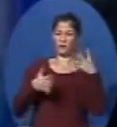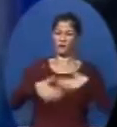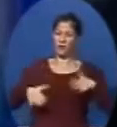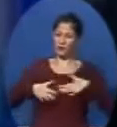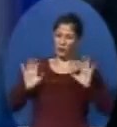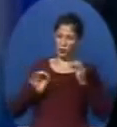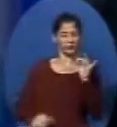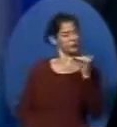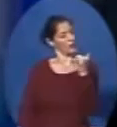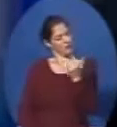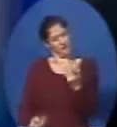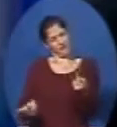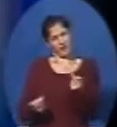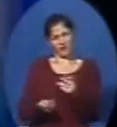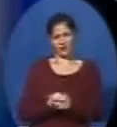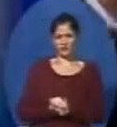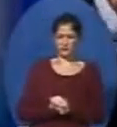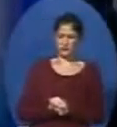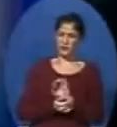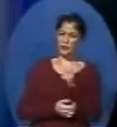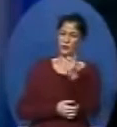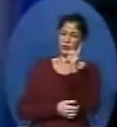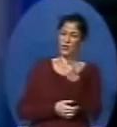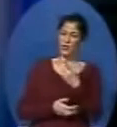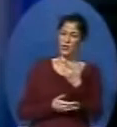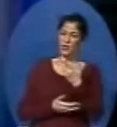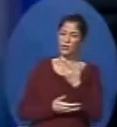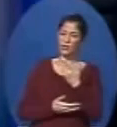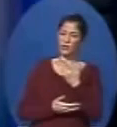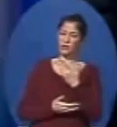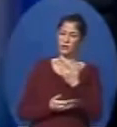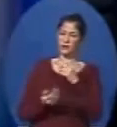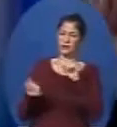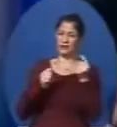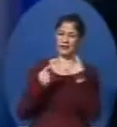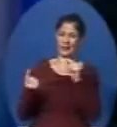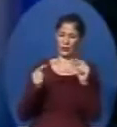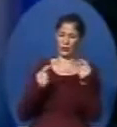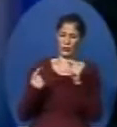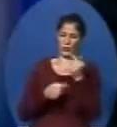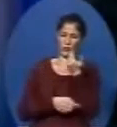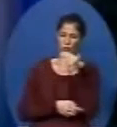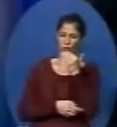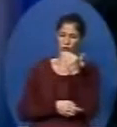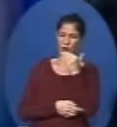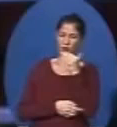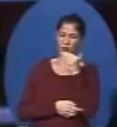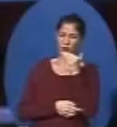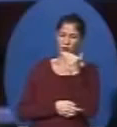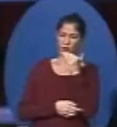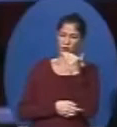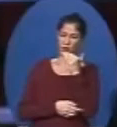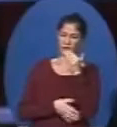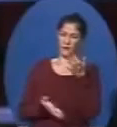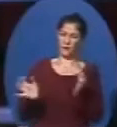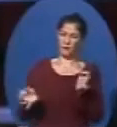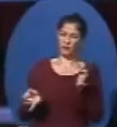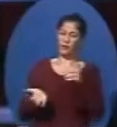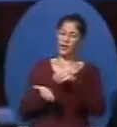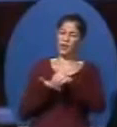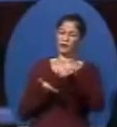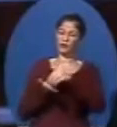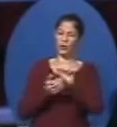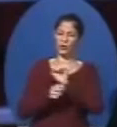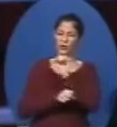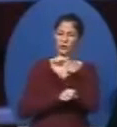בוודאי. ואם הוא יצטרך ללכת, לנסוע לירושלים לדיון בהמשך הערעור בפרשת מעטפת הכסף בנטלנסקי? הוא יצטרך ללכת, אגב, יש מצבים... אבל